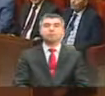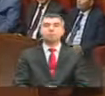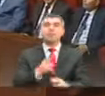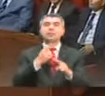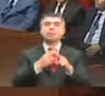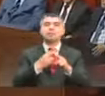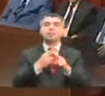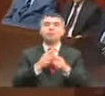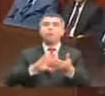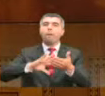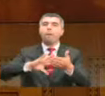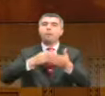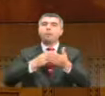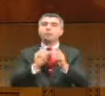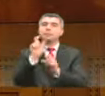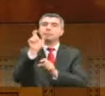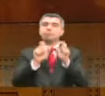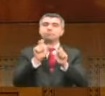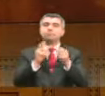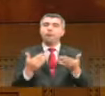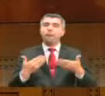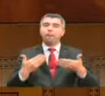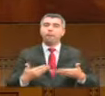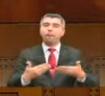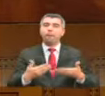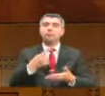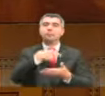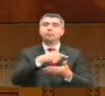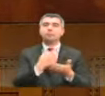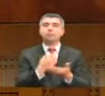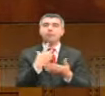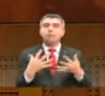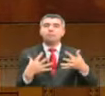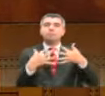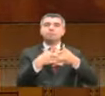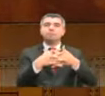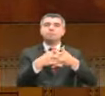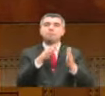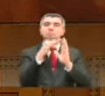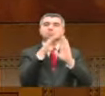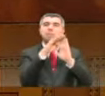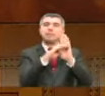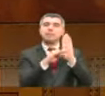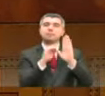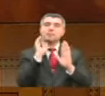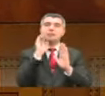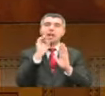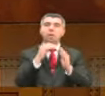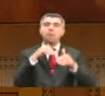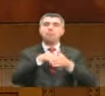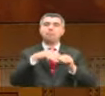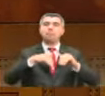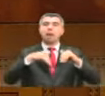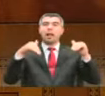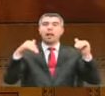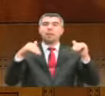جميعا أن أرحب بأعضاء اللجنة البرلمانية المشتركة بين البرلمان